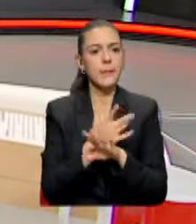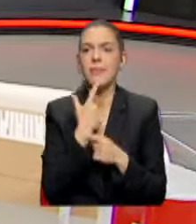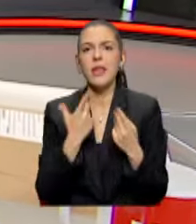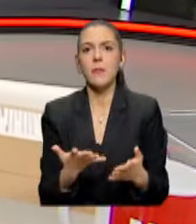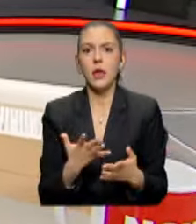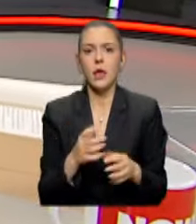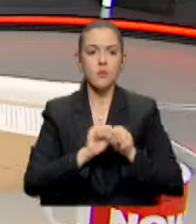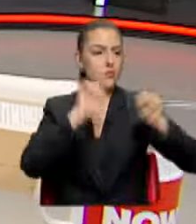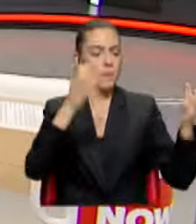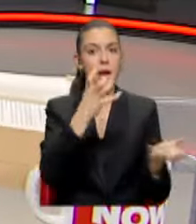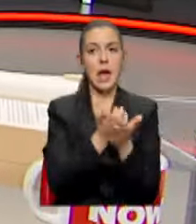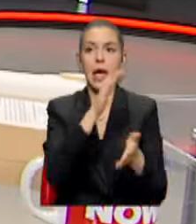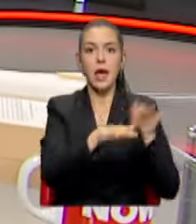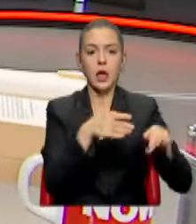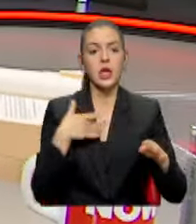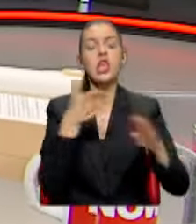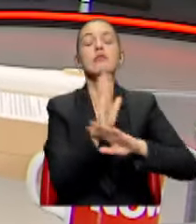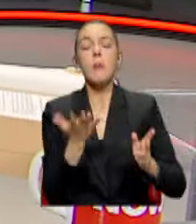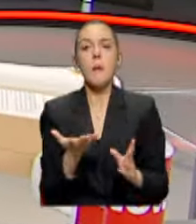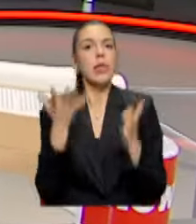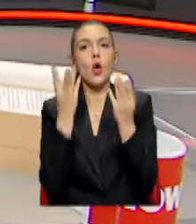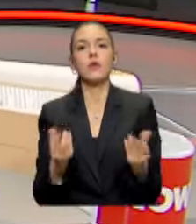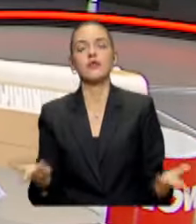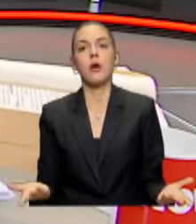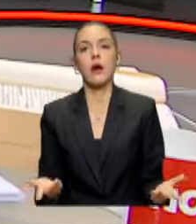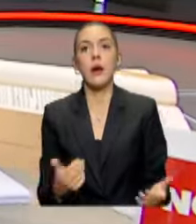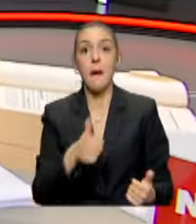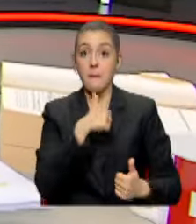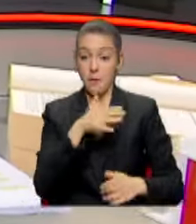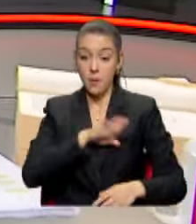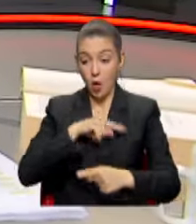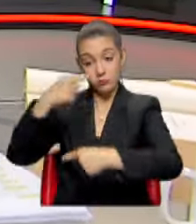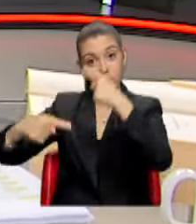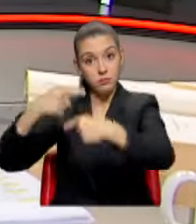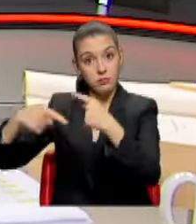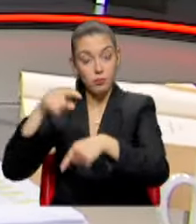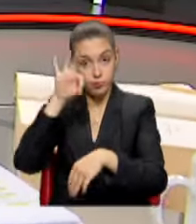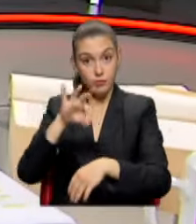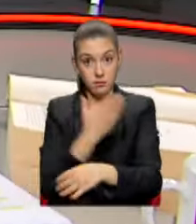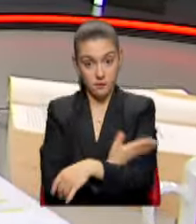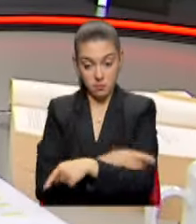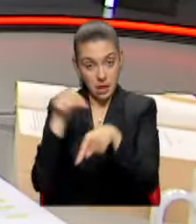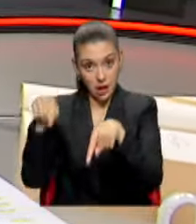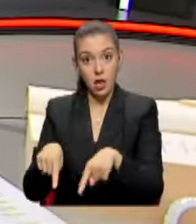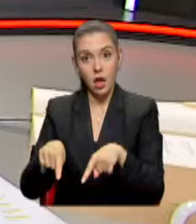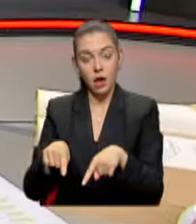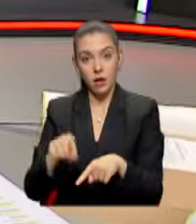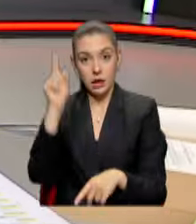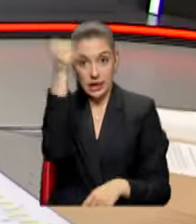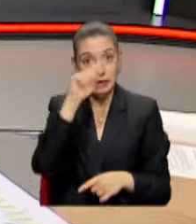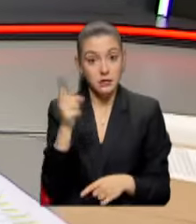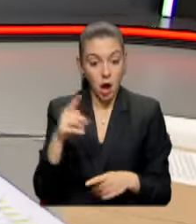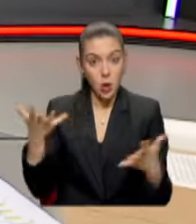s ne demek bu girmeyeceğiz Ee ne olacak babadan oğula mı geçecek bu memlekette İktidar yönetim şu